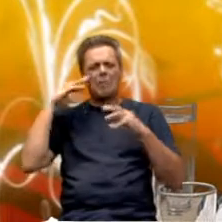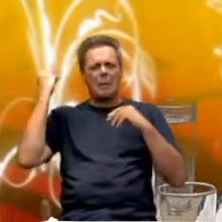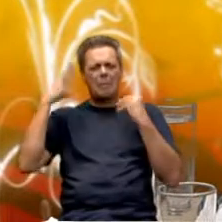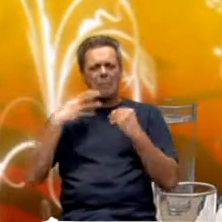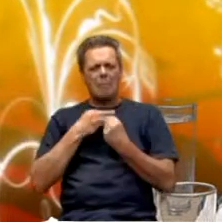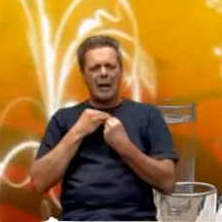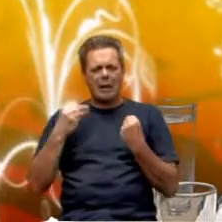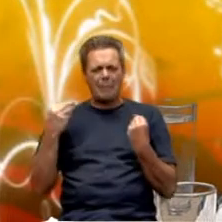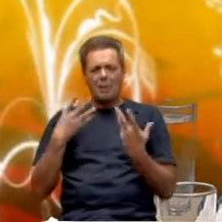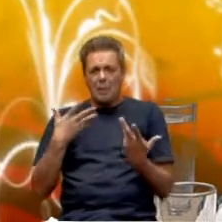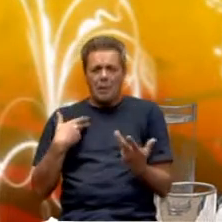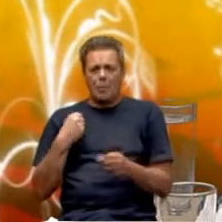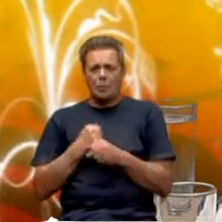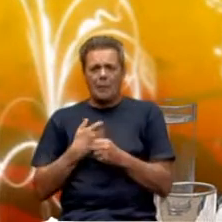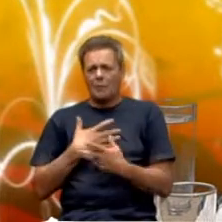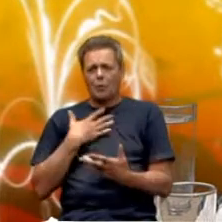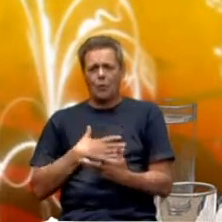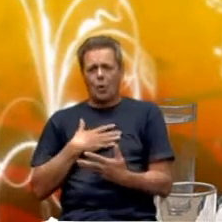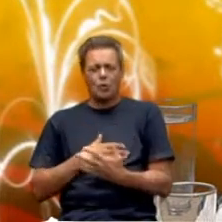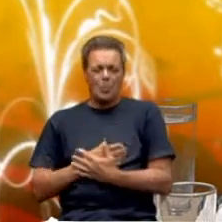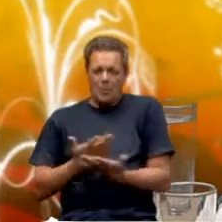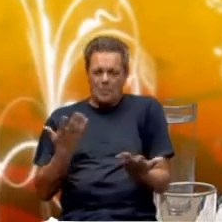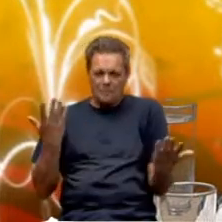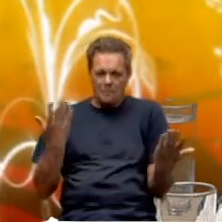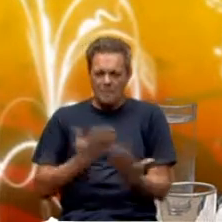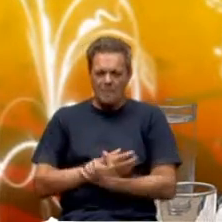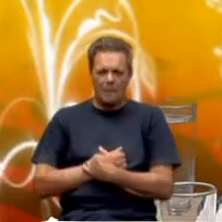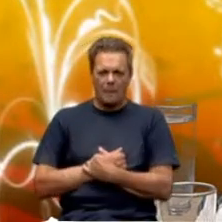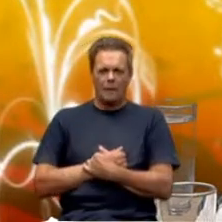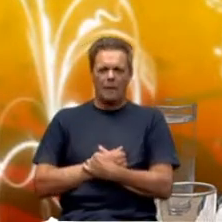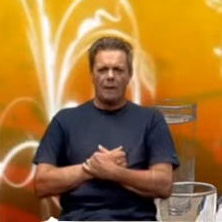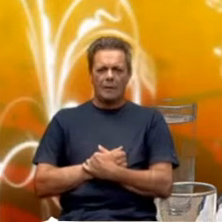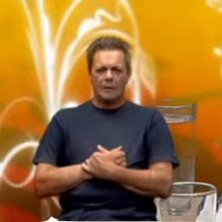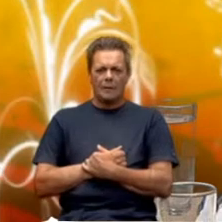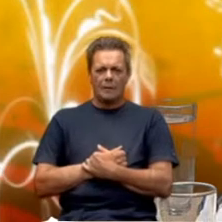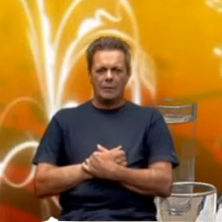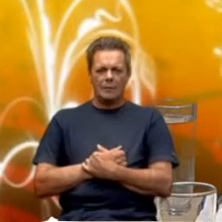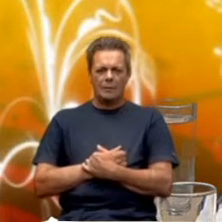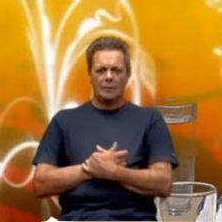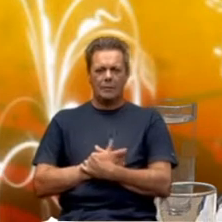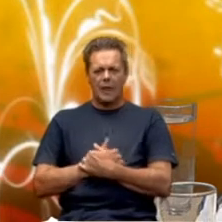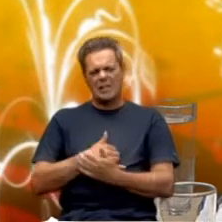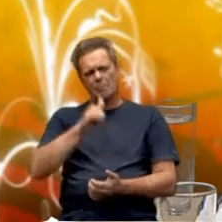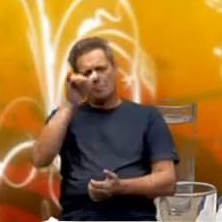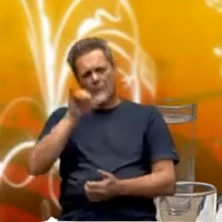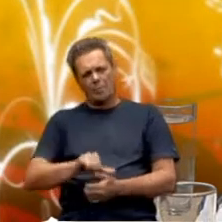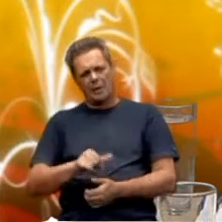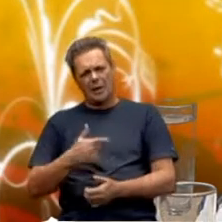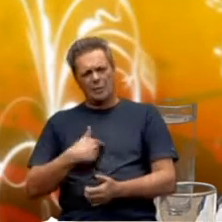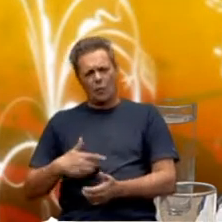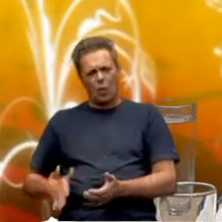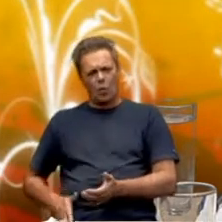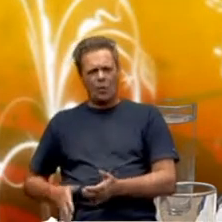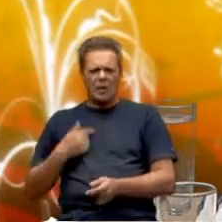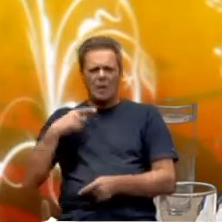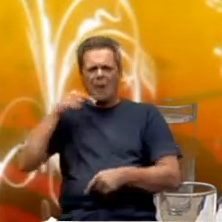Možemo napraviti što i svoje nezgode. Pa naravno, naravno. Eto, ja kad sam operirala svoj kuk, i ja sam nosila